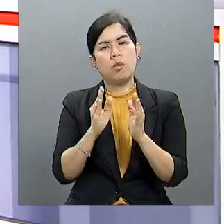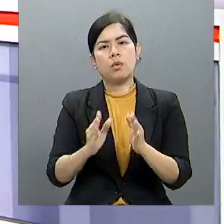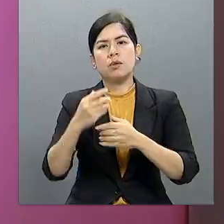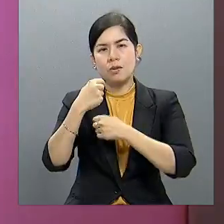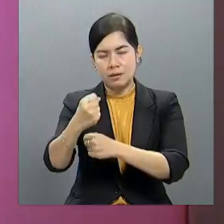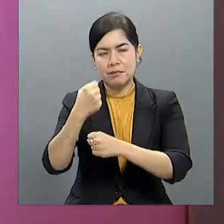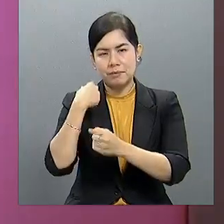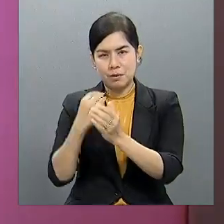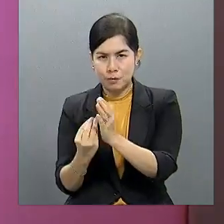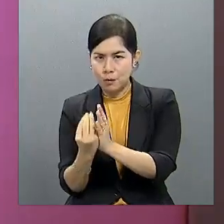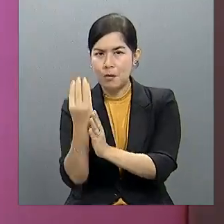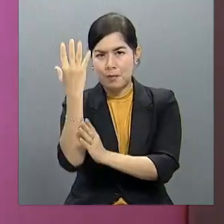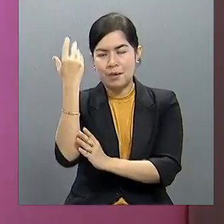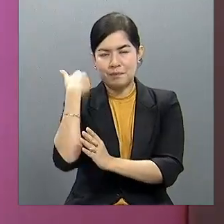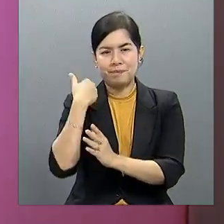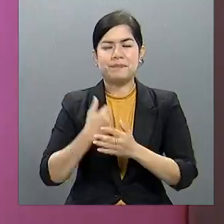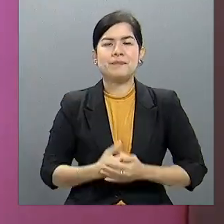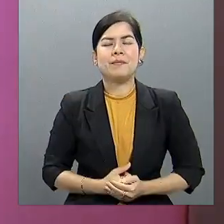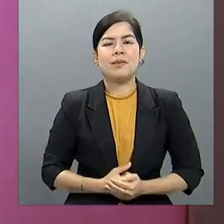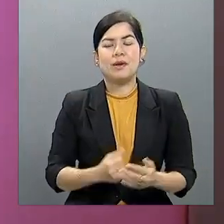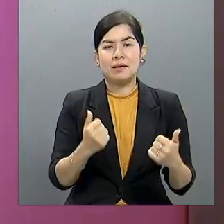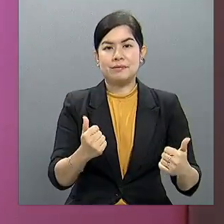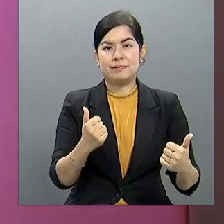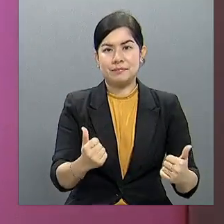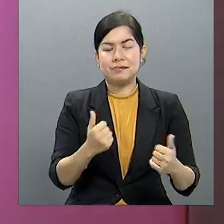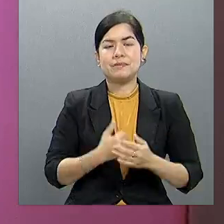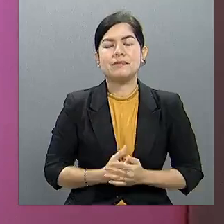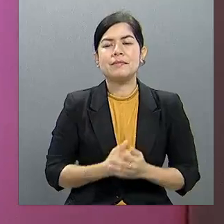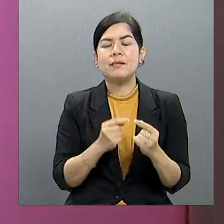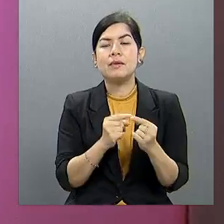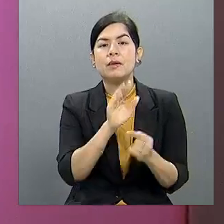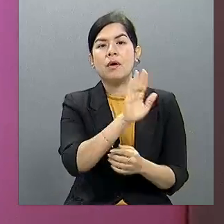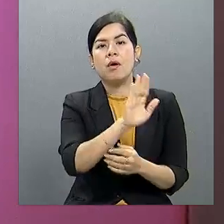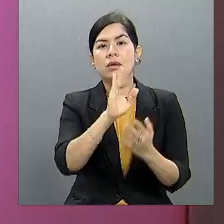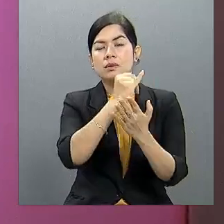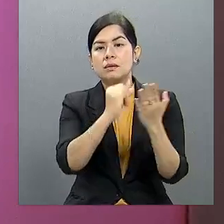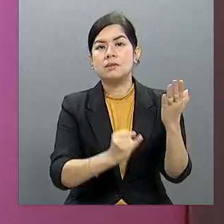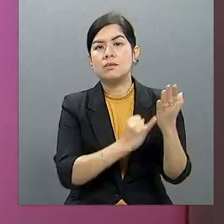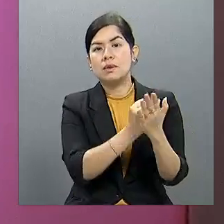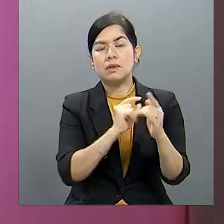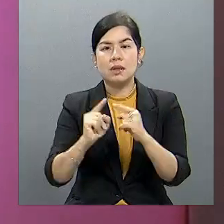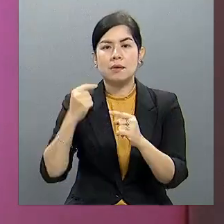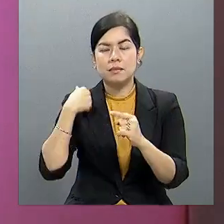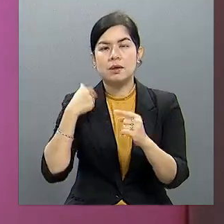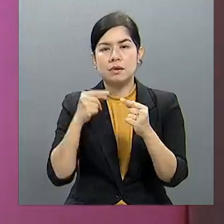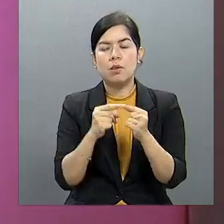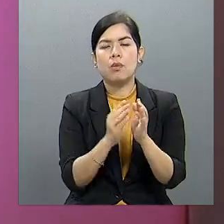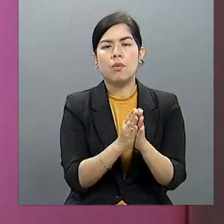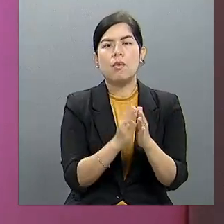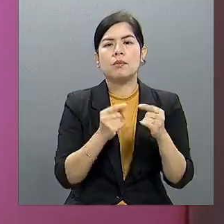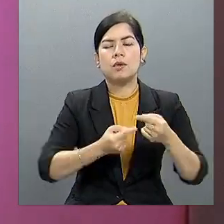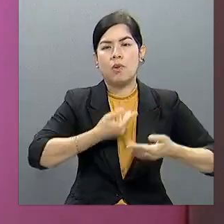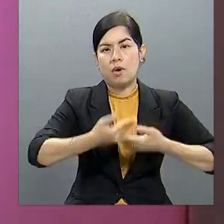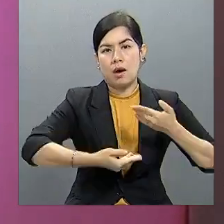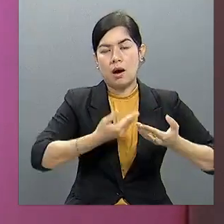ข้นะครับคุผชมครั ในช่งนี้ หลายๆพื้นที่ในการขายขห้สมสิงค้าเขากได้เปิดอาฐานที่